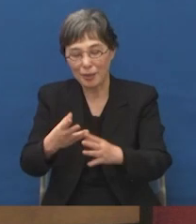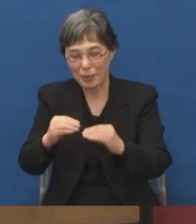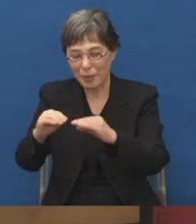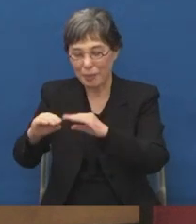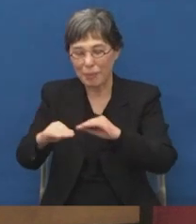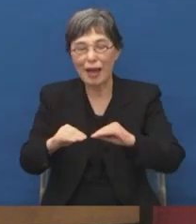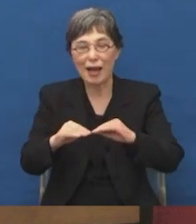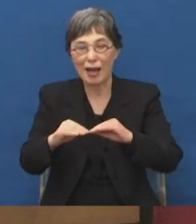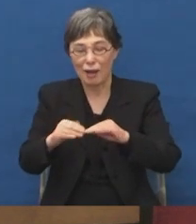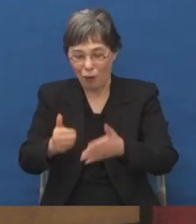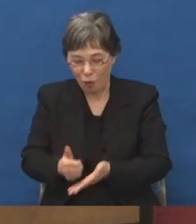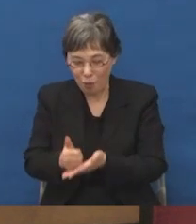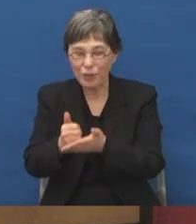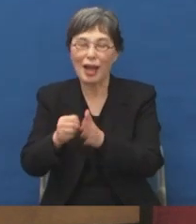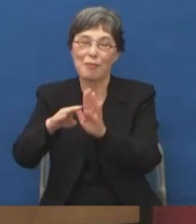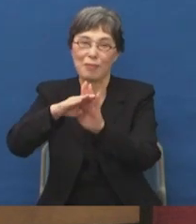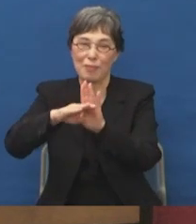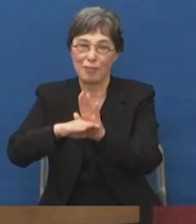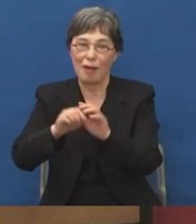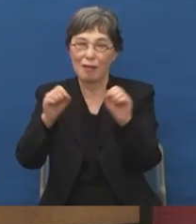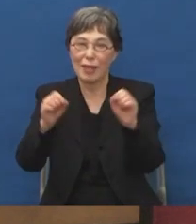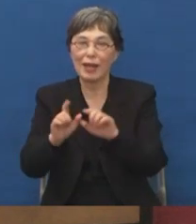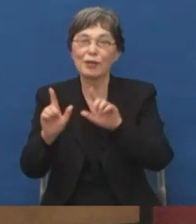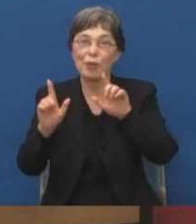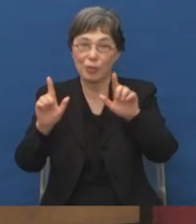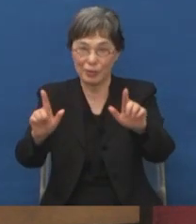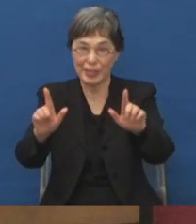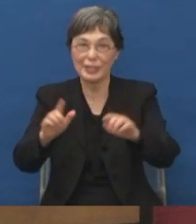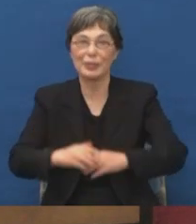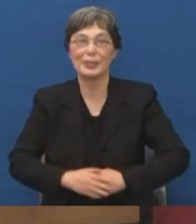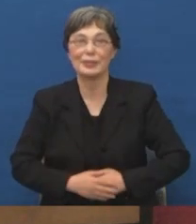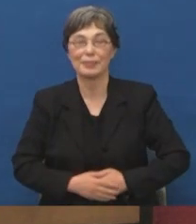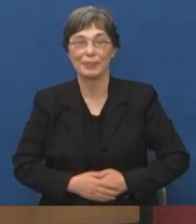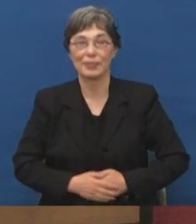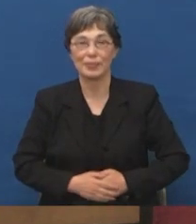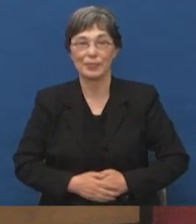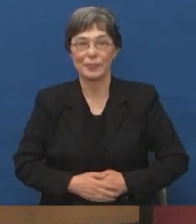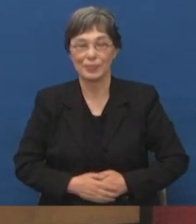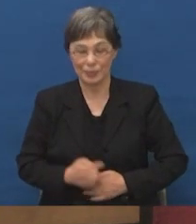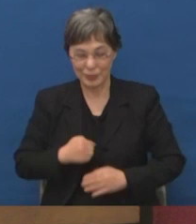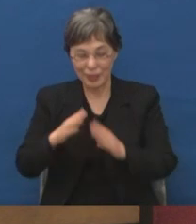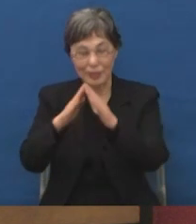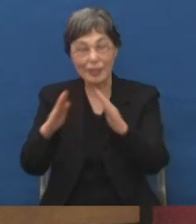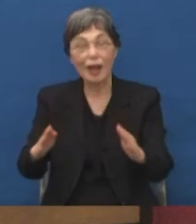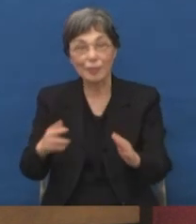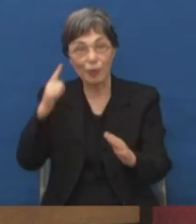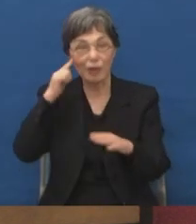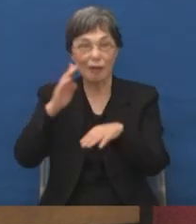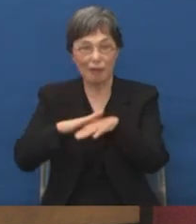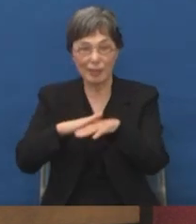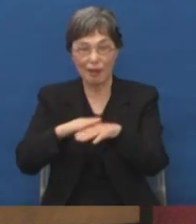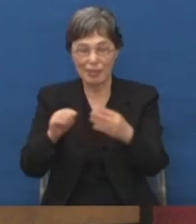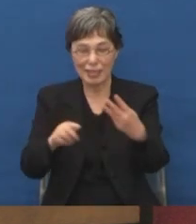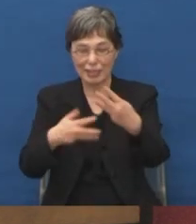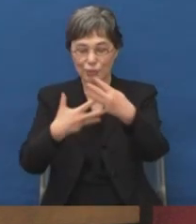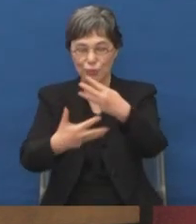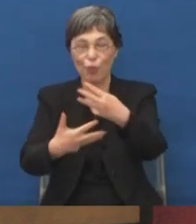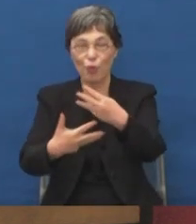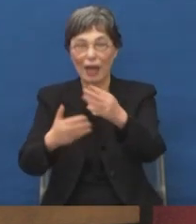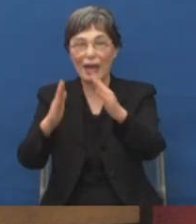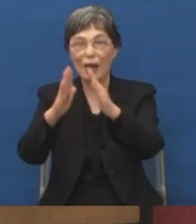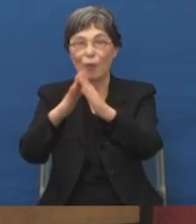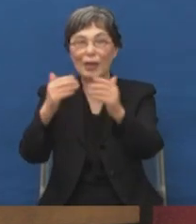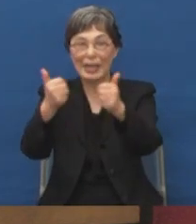ました主な事項とその結果をご報告申し上げます。本委員会といたしましては、3月8日の本会